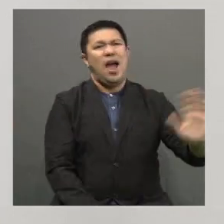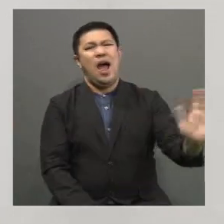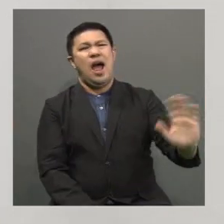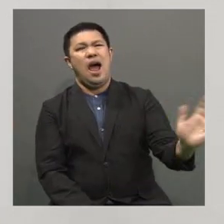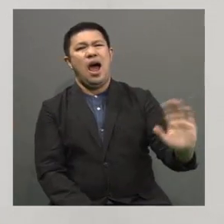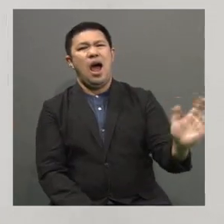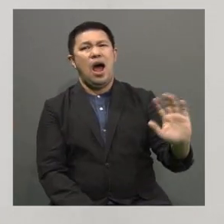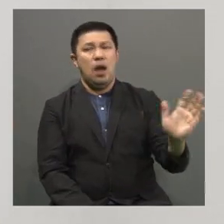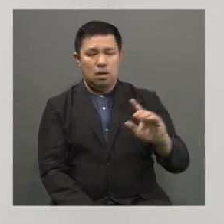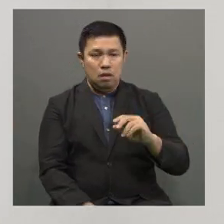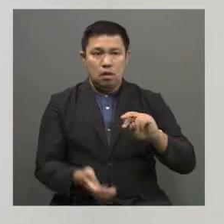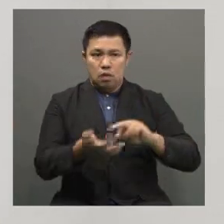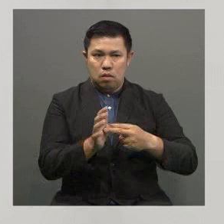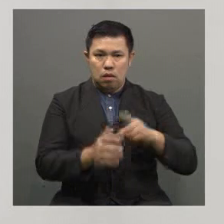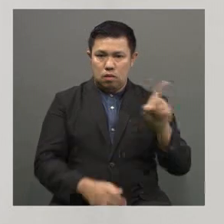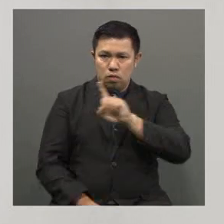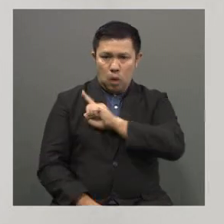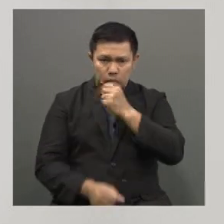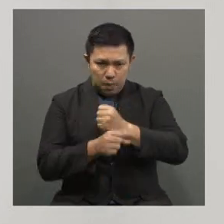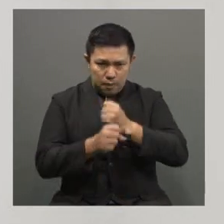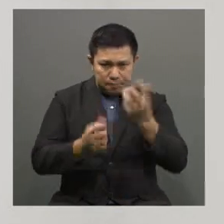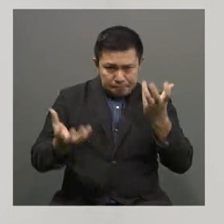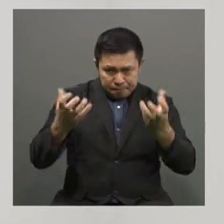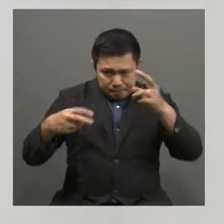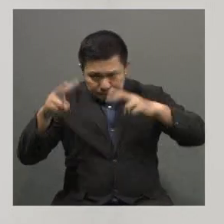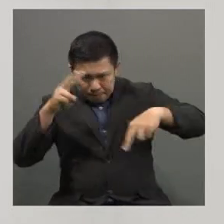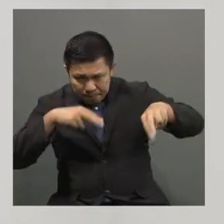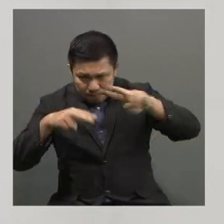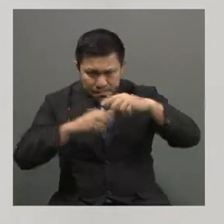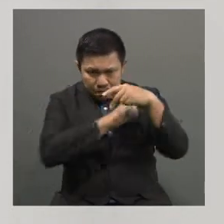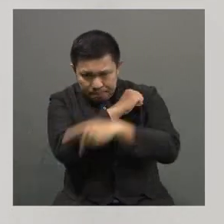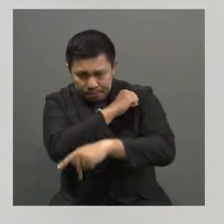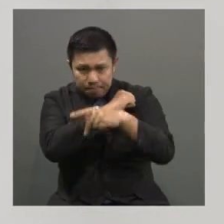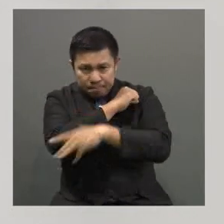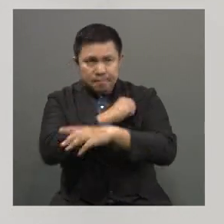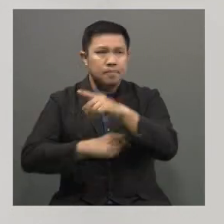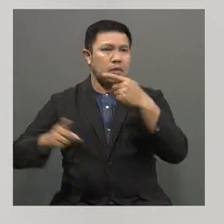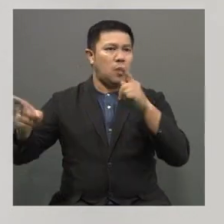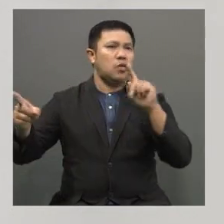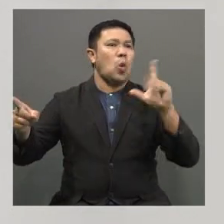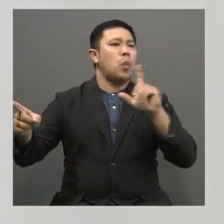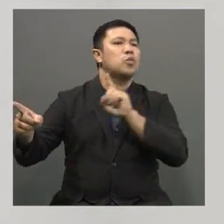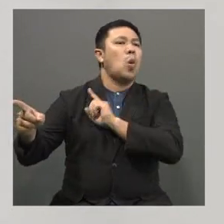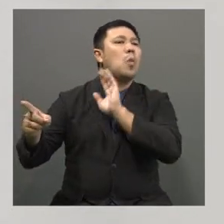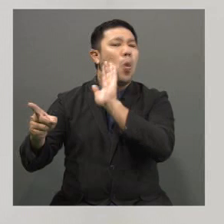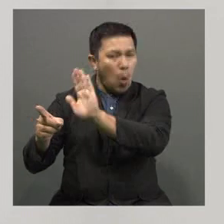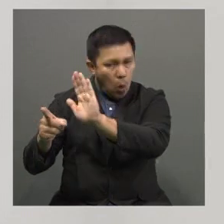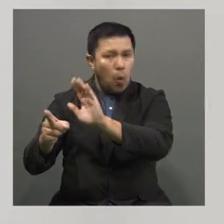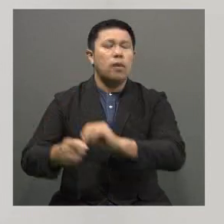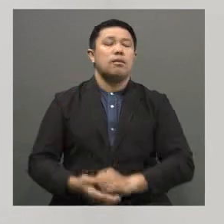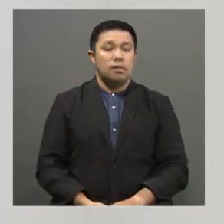ถูกครับเพเป็นหนงานที่ความยธตวจสอบการทุริตโดยตงถูกไ